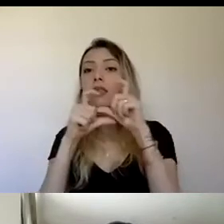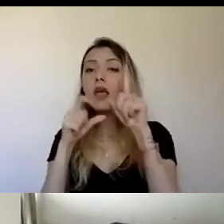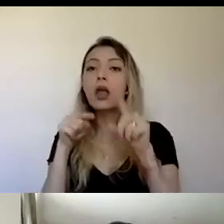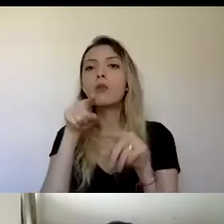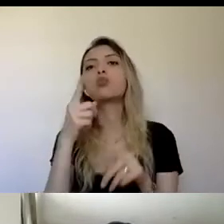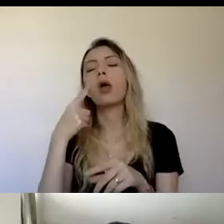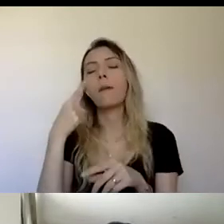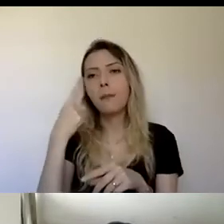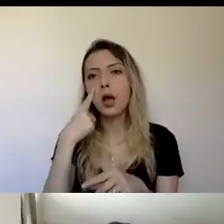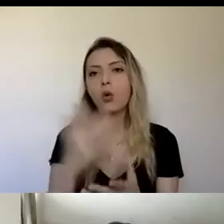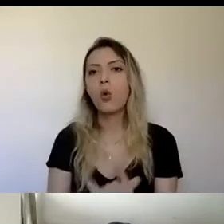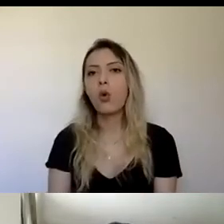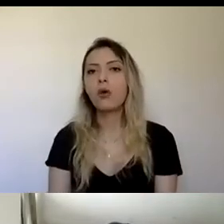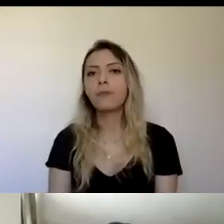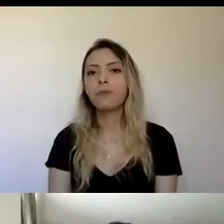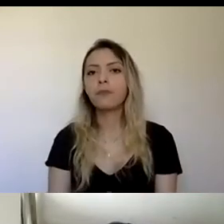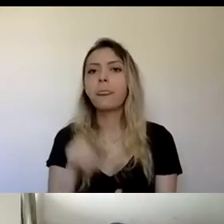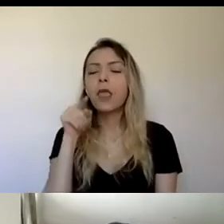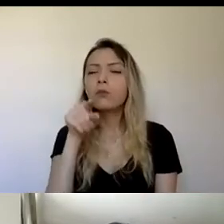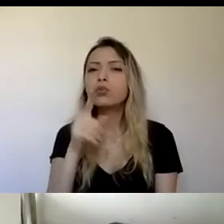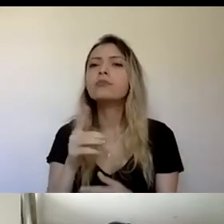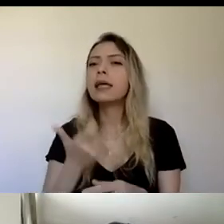sistemler, mekanizmalar süreç içinde nasıl çalışıyor?